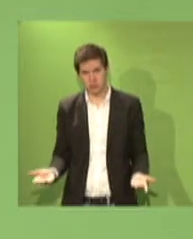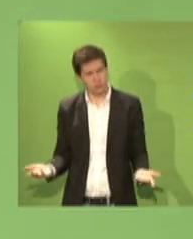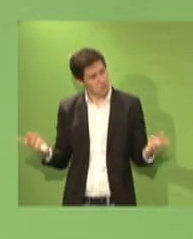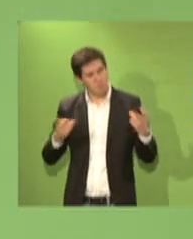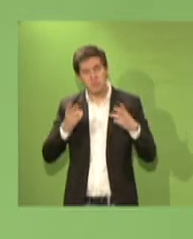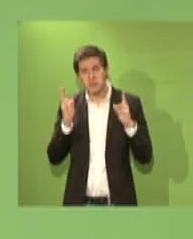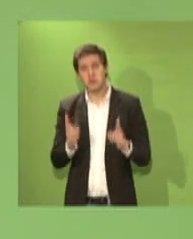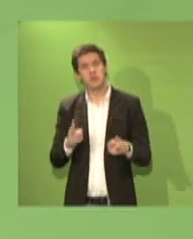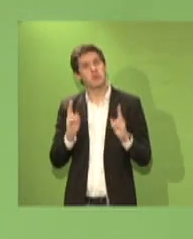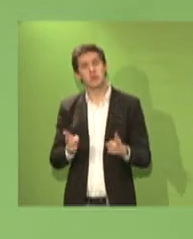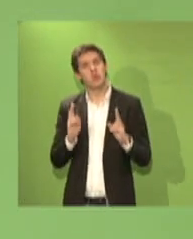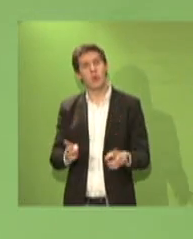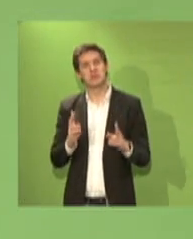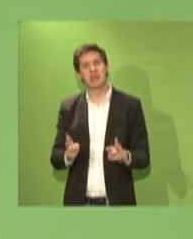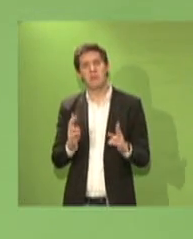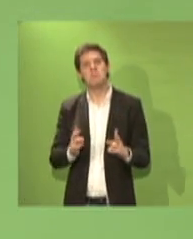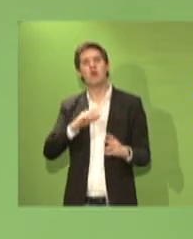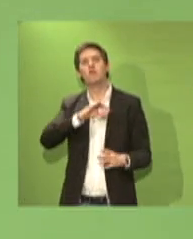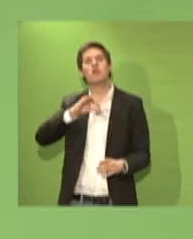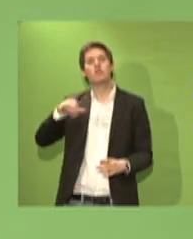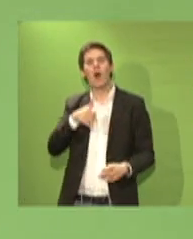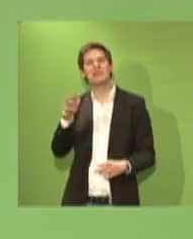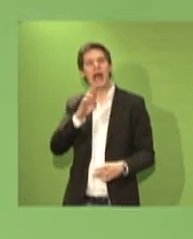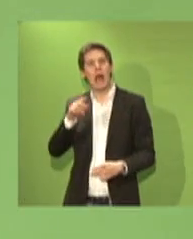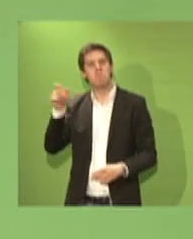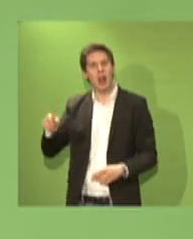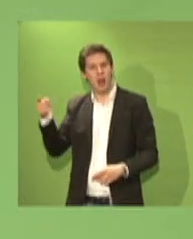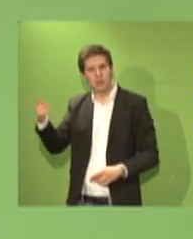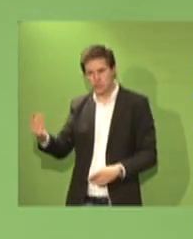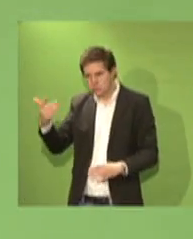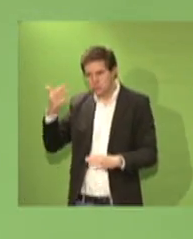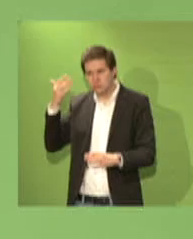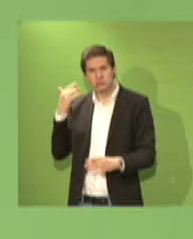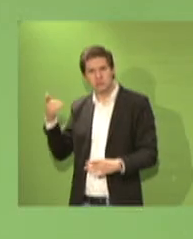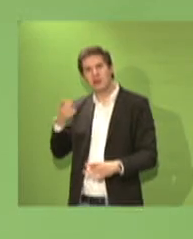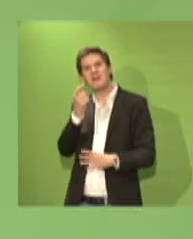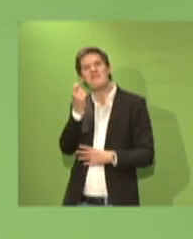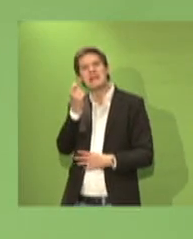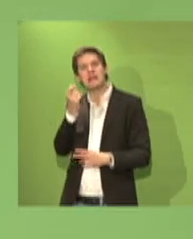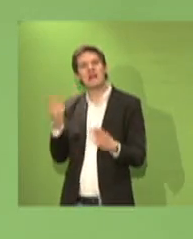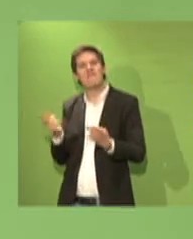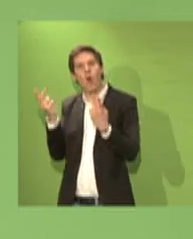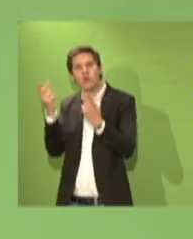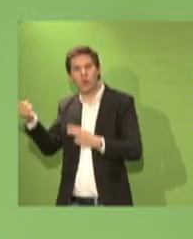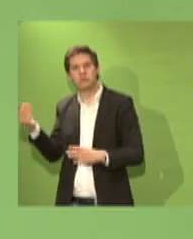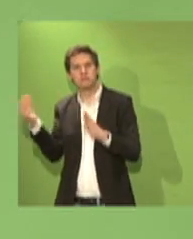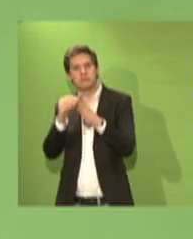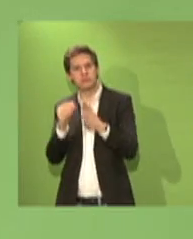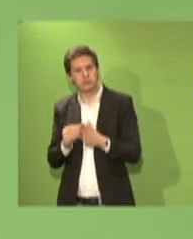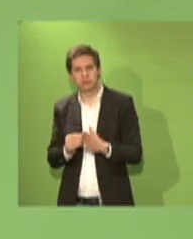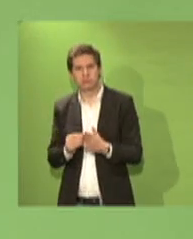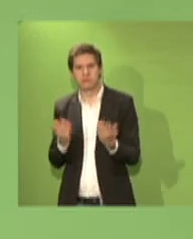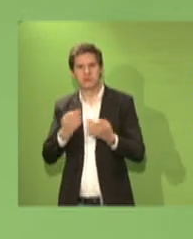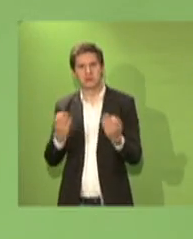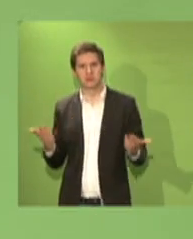Trotzdem hat das Haus von Johannes Remmel in den letzten Jahren diesen Bereich in der finanziellen Förderung deutlich ausgebaut. Und wir